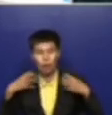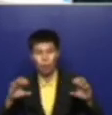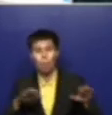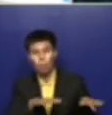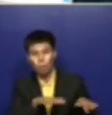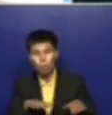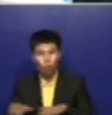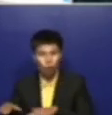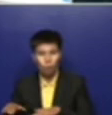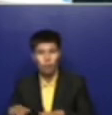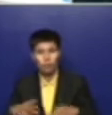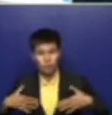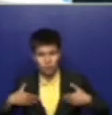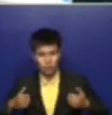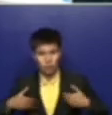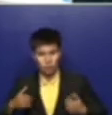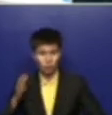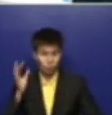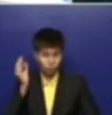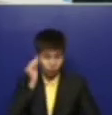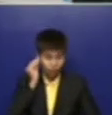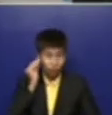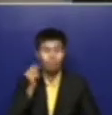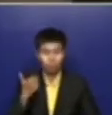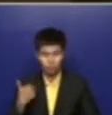รับฟังข้อคิดเห็นครับ